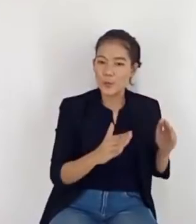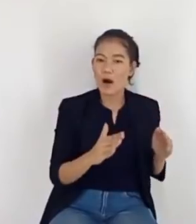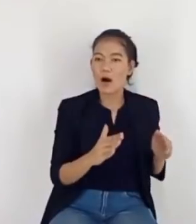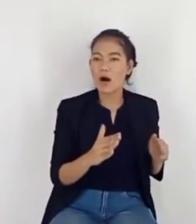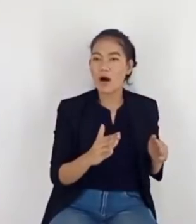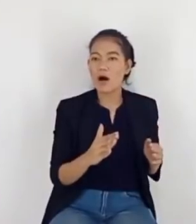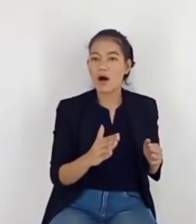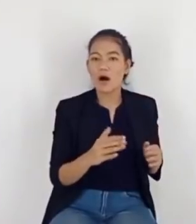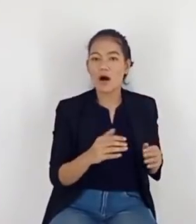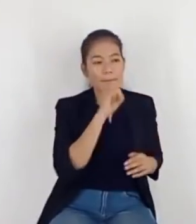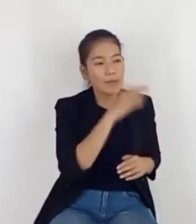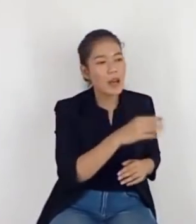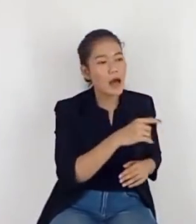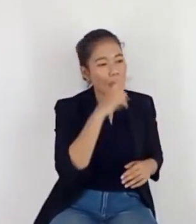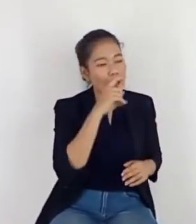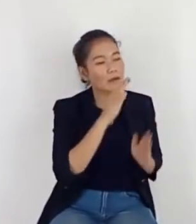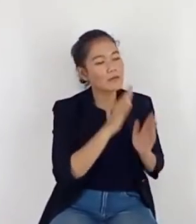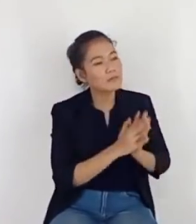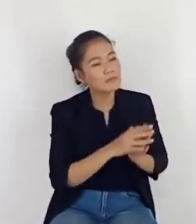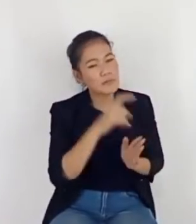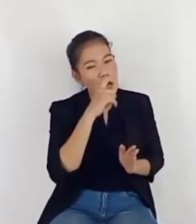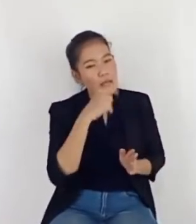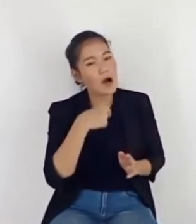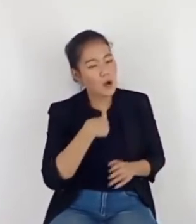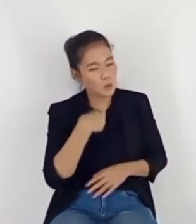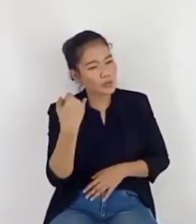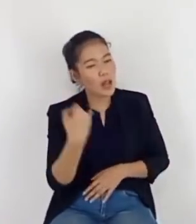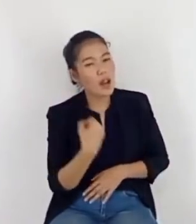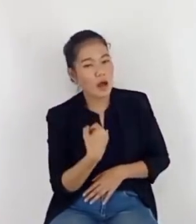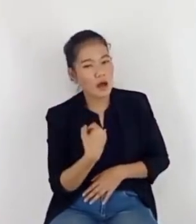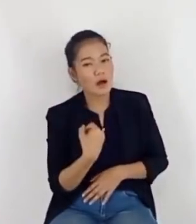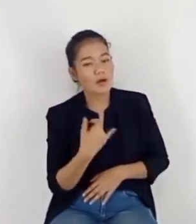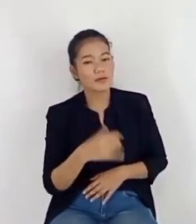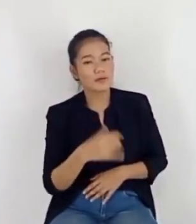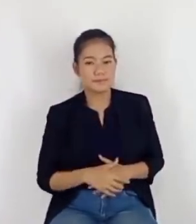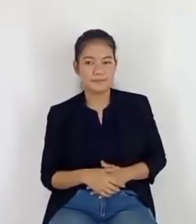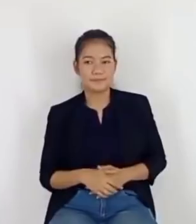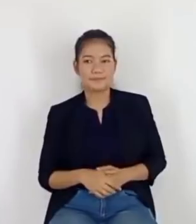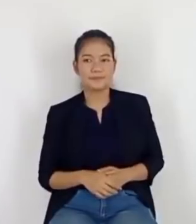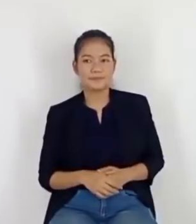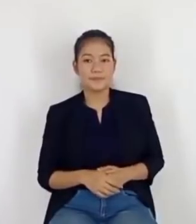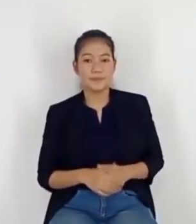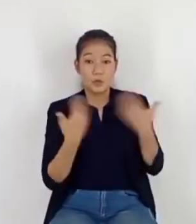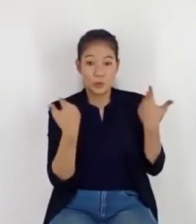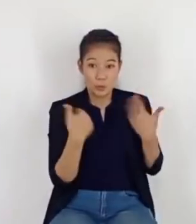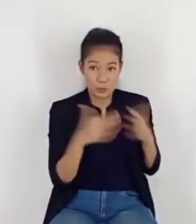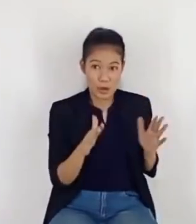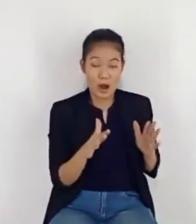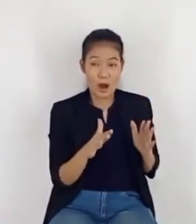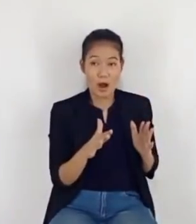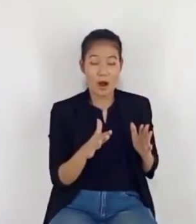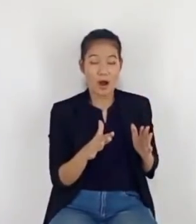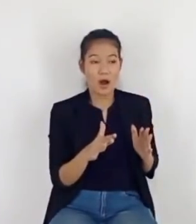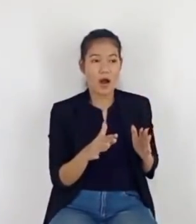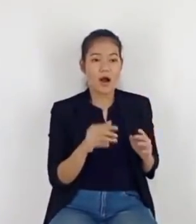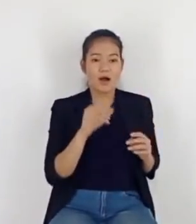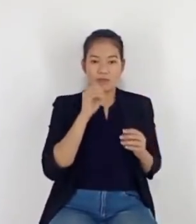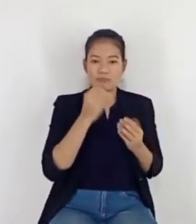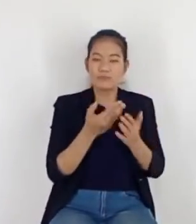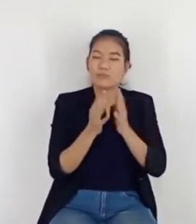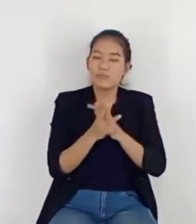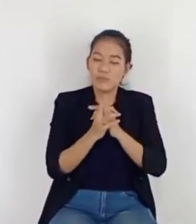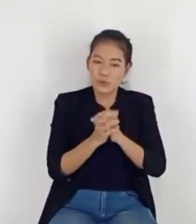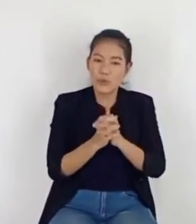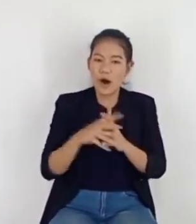terhadap ayahnya. Ayah, aku bersalah kepadamu. Dan setelah itu dia mengaku kepada Allah.